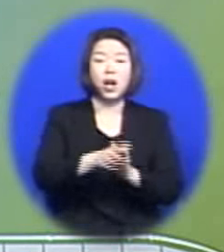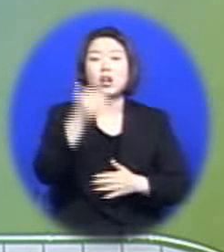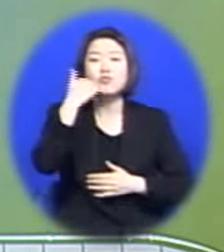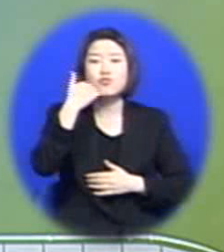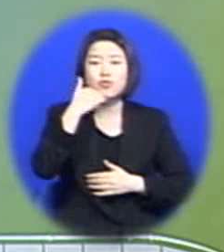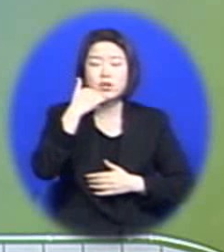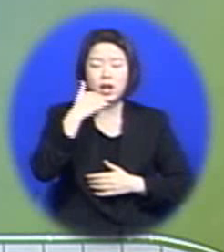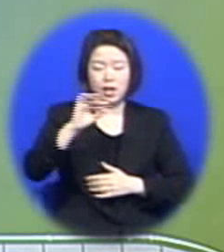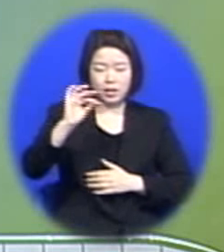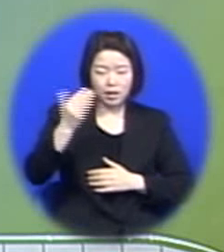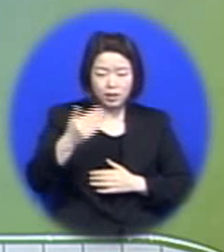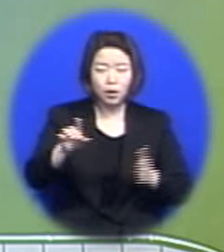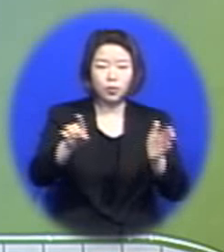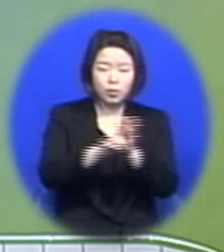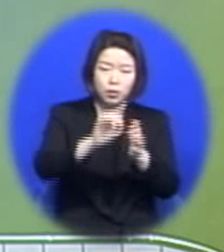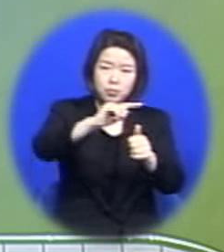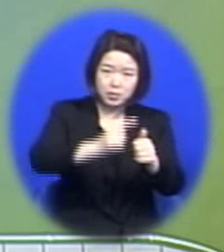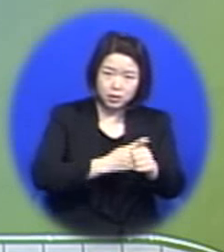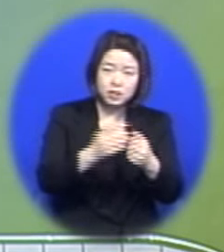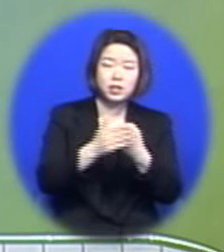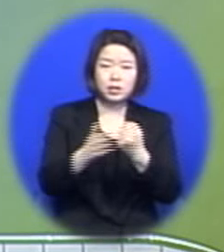누구나 된다고 믿어지니까.